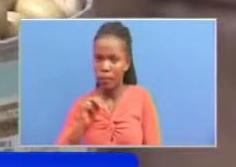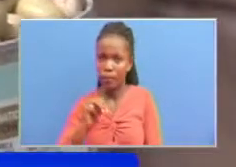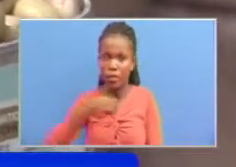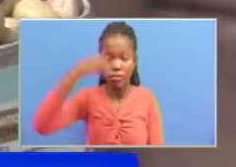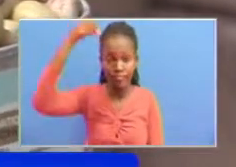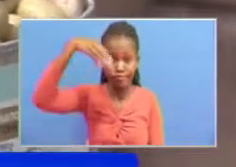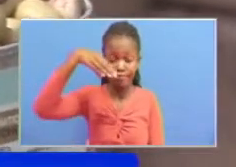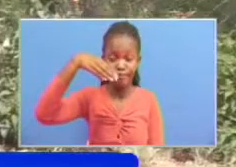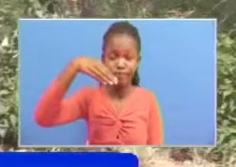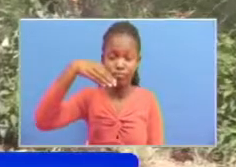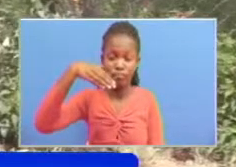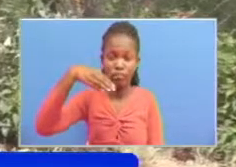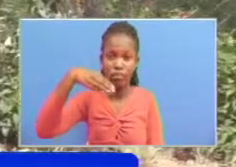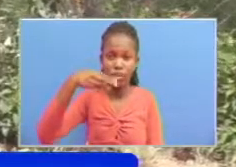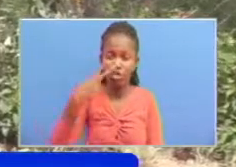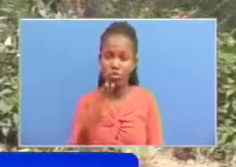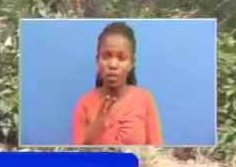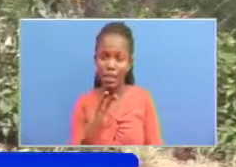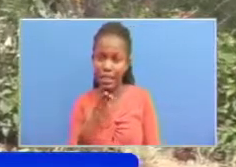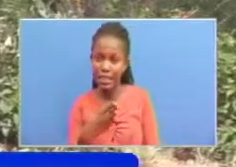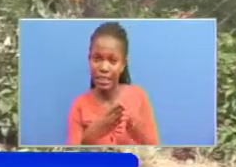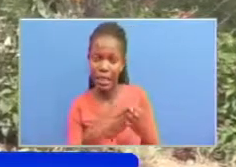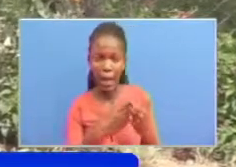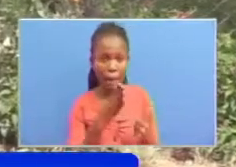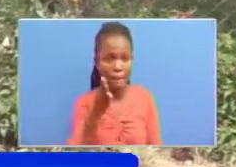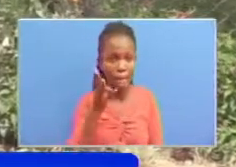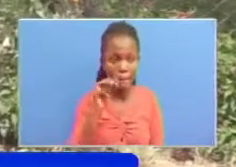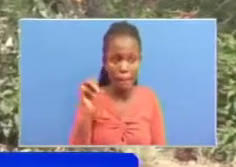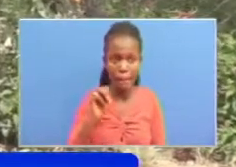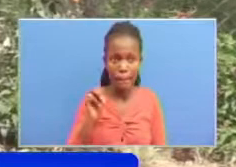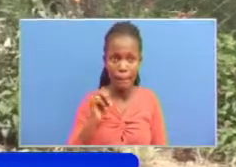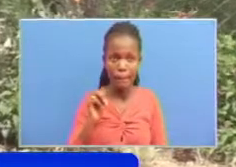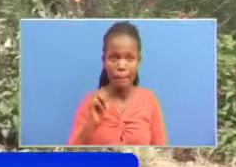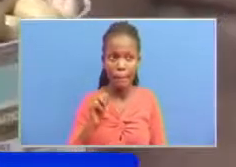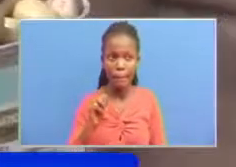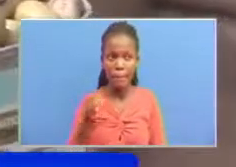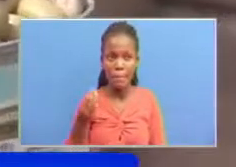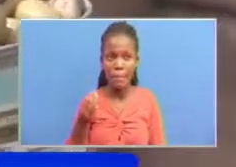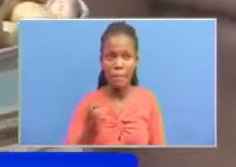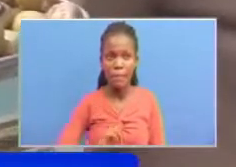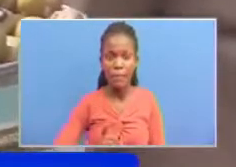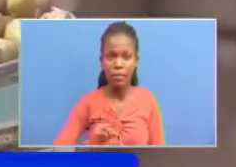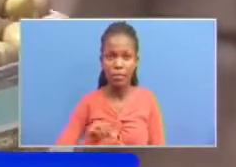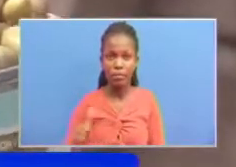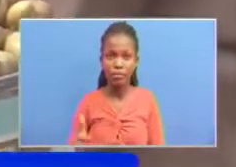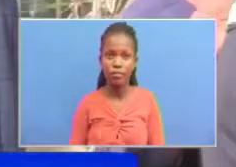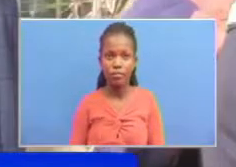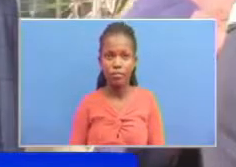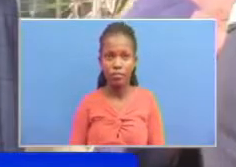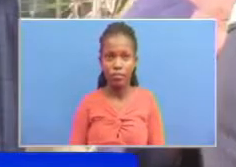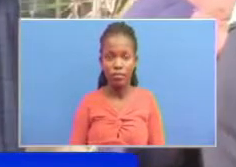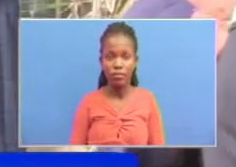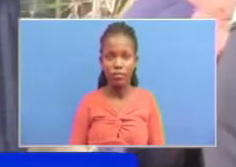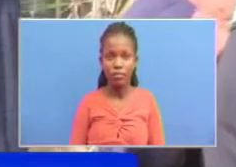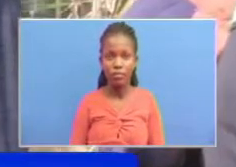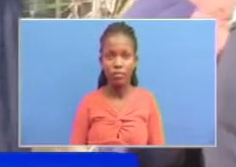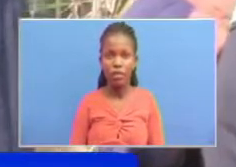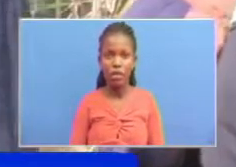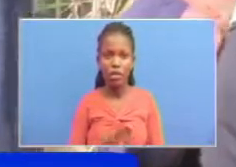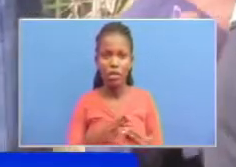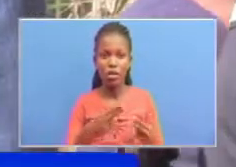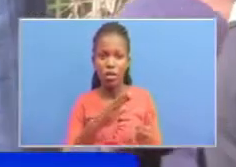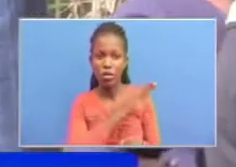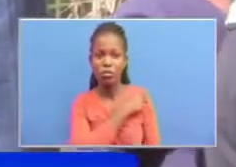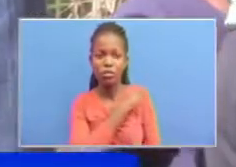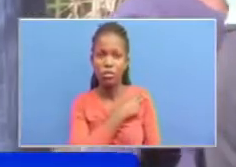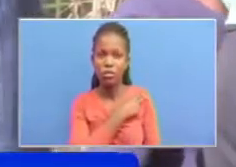milioni miongo ile na kenda ondini wamevia ingi ma afya ma umina hospitali ila tambe isie